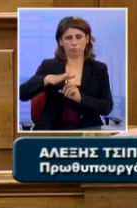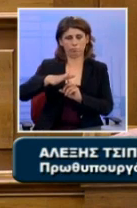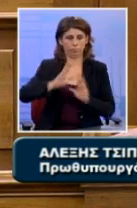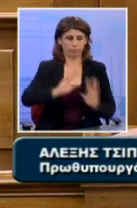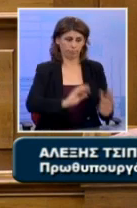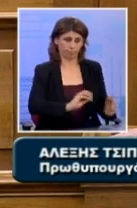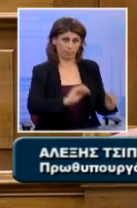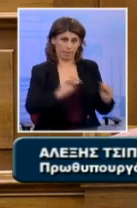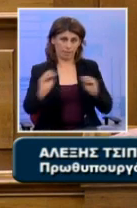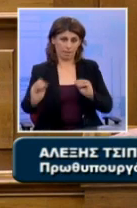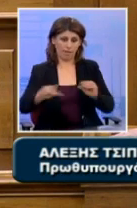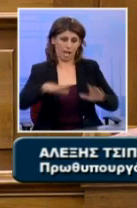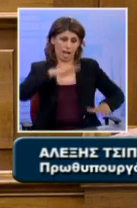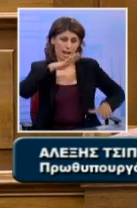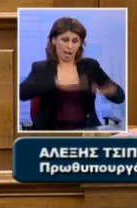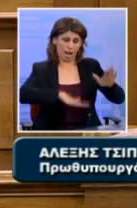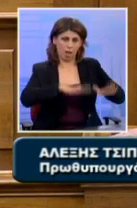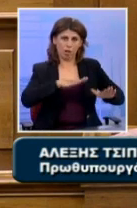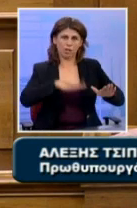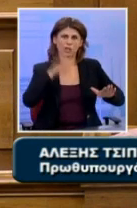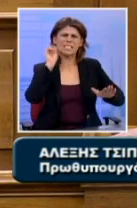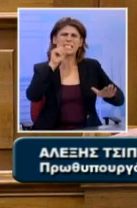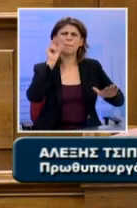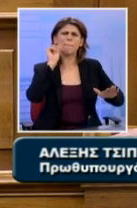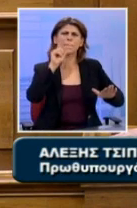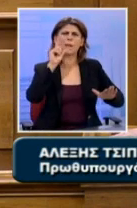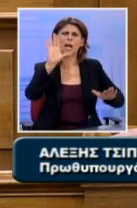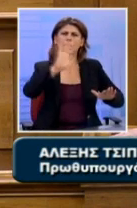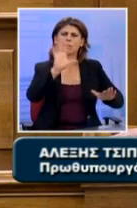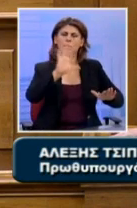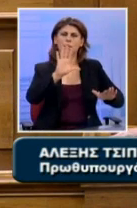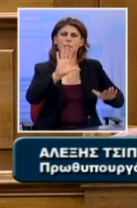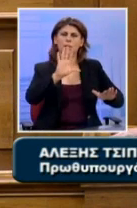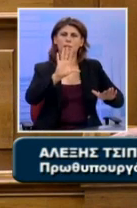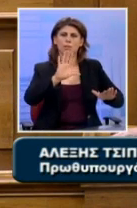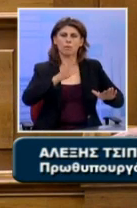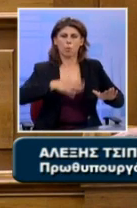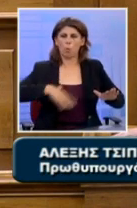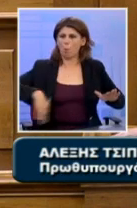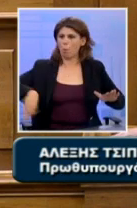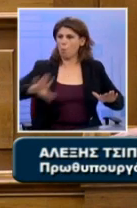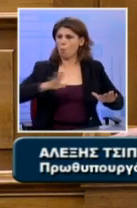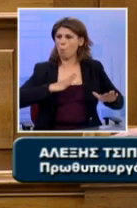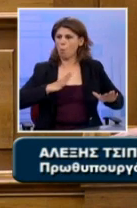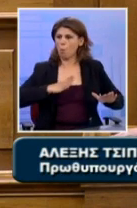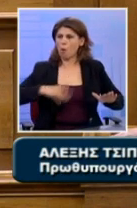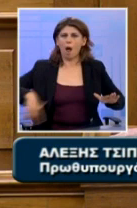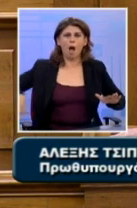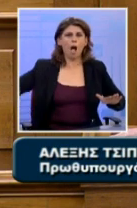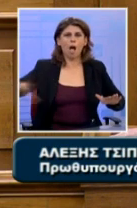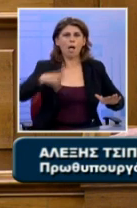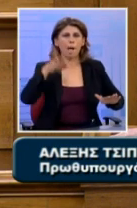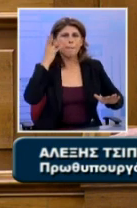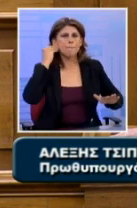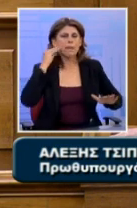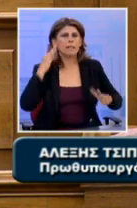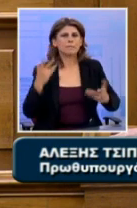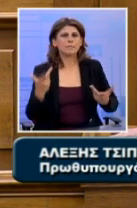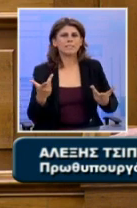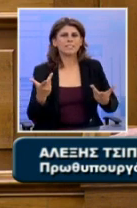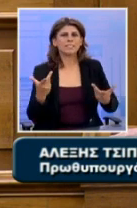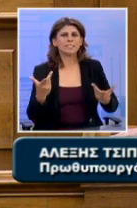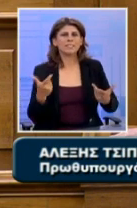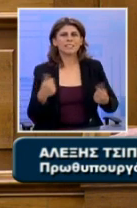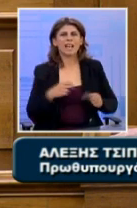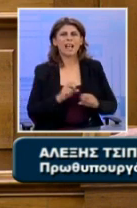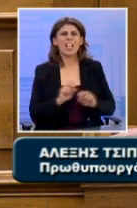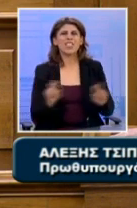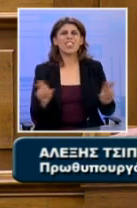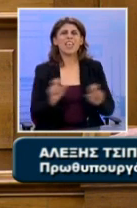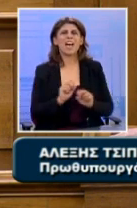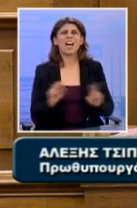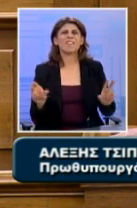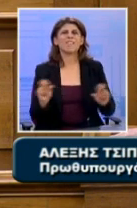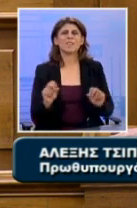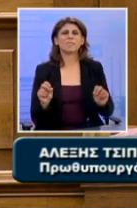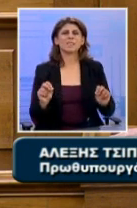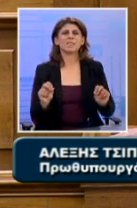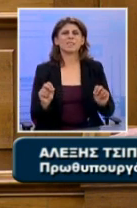Μετάβαση την οποία οι περισσότεροι Έλληνες και Ελληνίδες την πληροφορήθηκαν από ένα χαριτωμένο διαφημιστικό